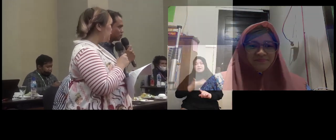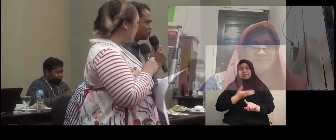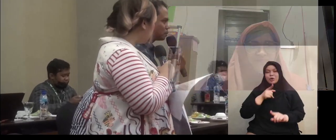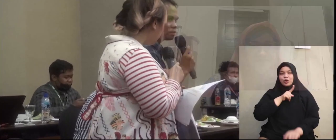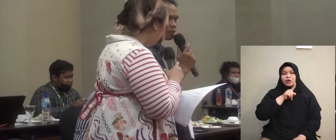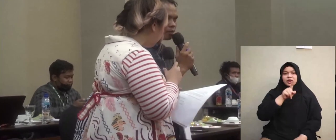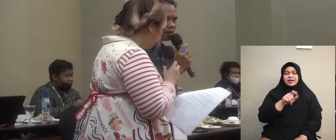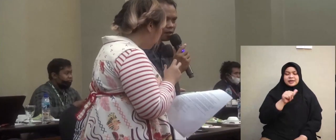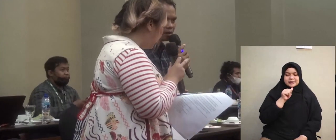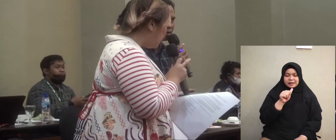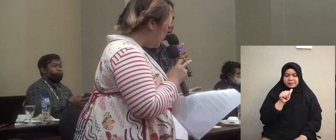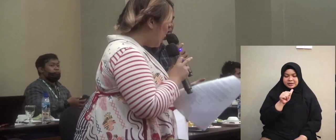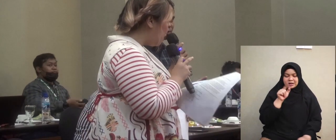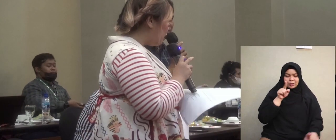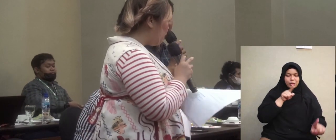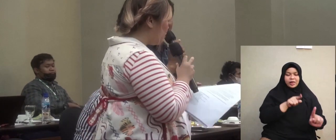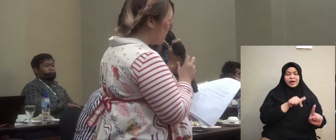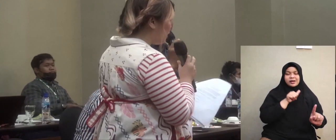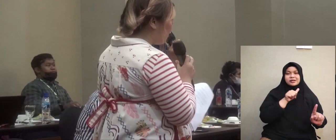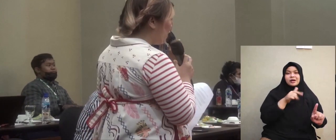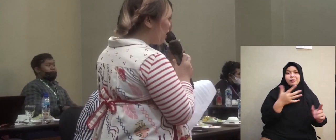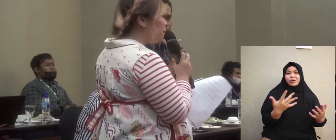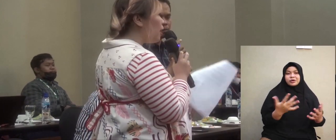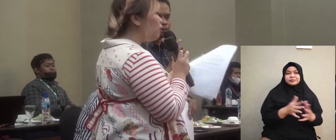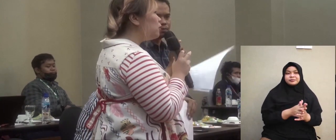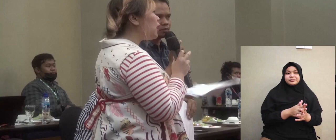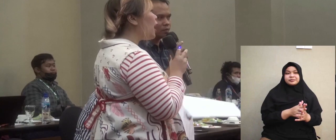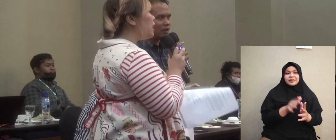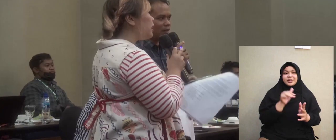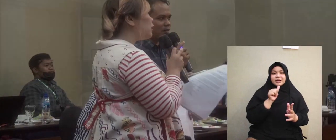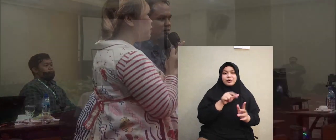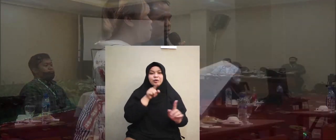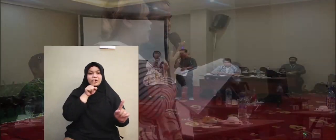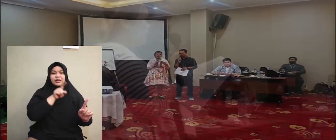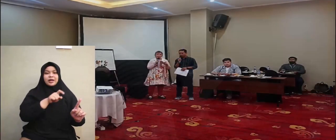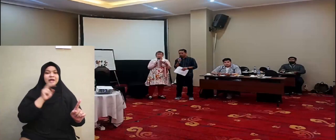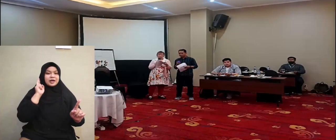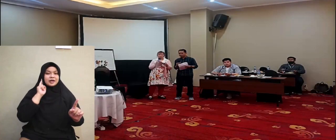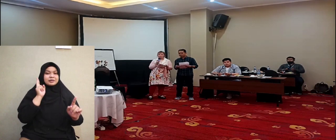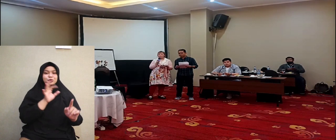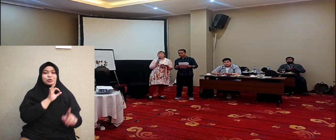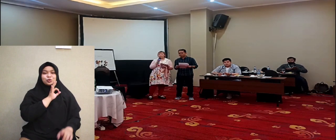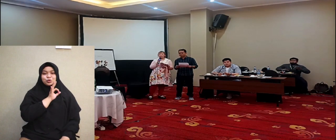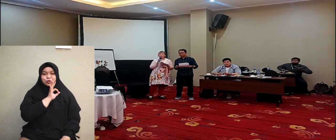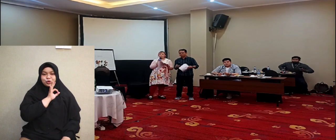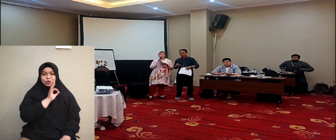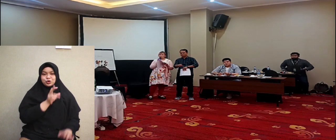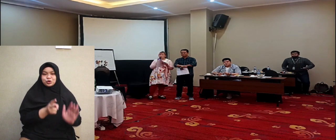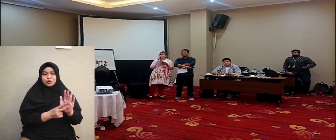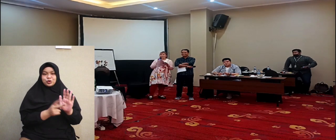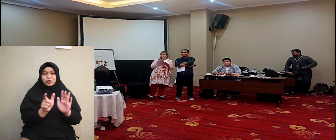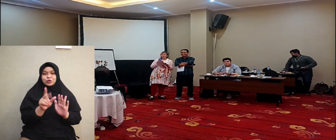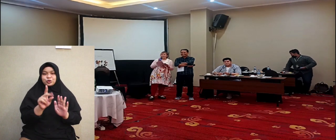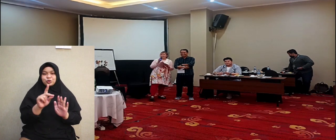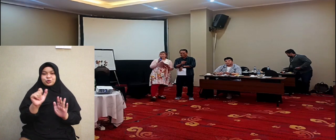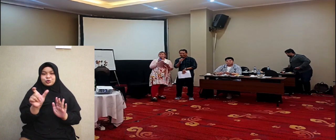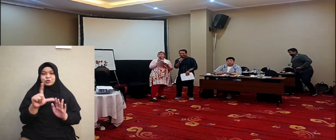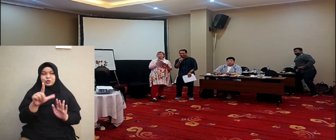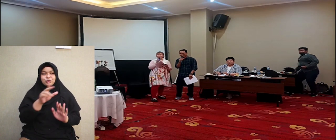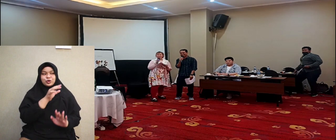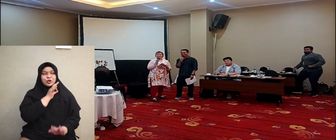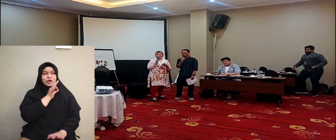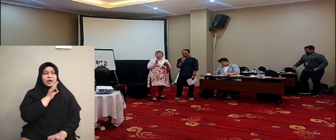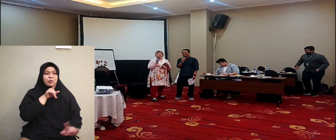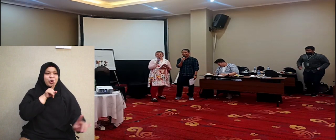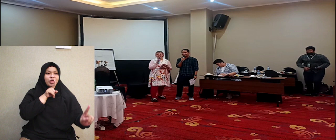nanya ke sekarang kita ini lagi ya Mas Syafii ke Mbak Nur Saadah saya sebenarnya pengen nanya nih mohon maaf